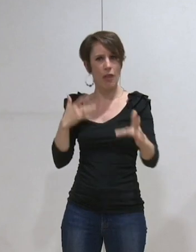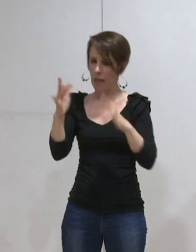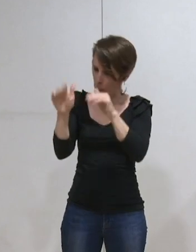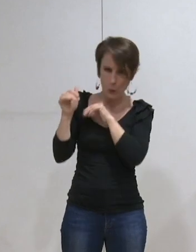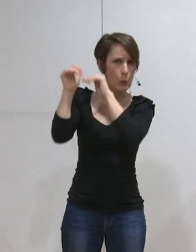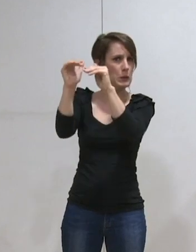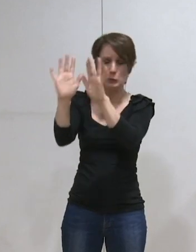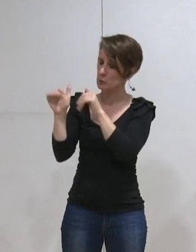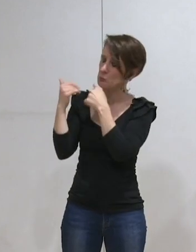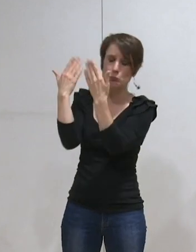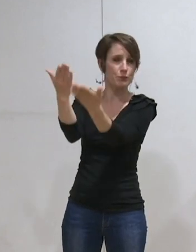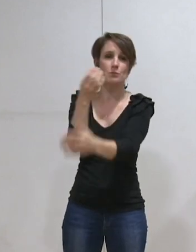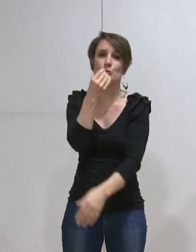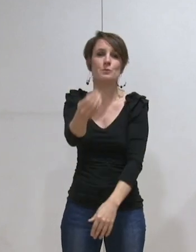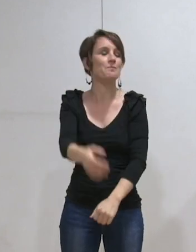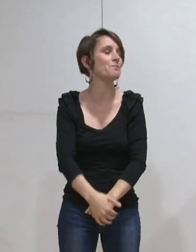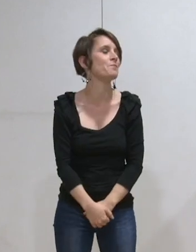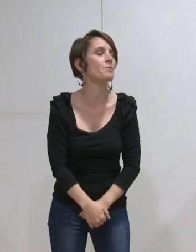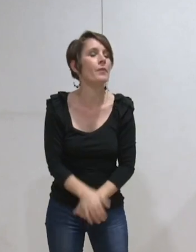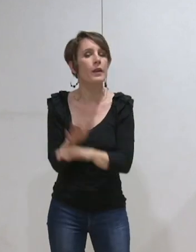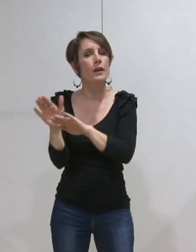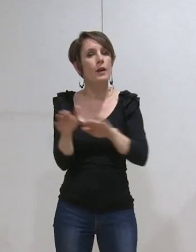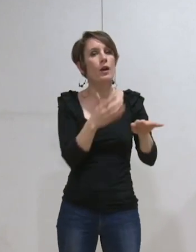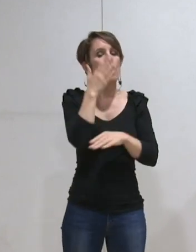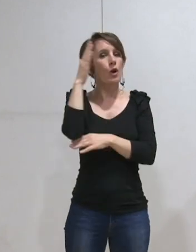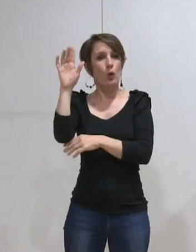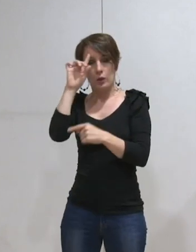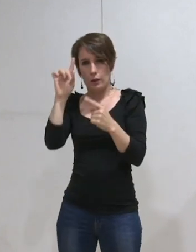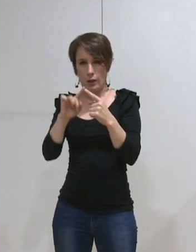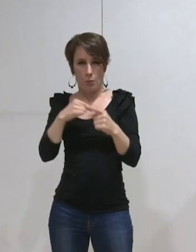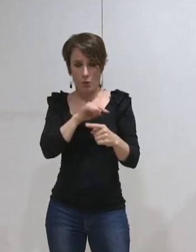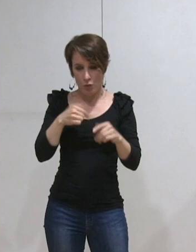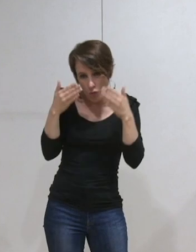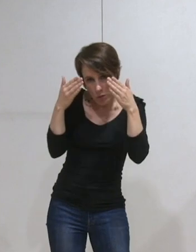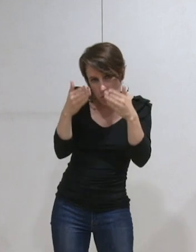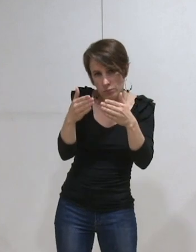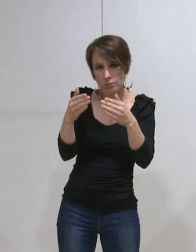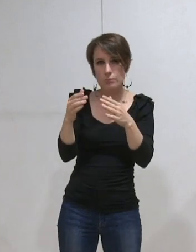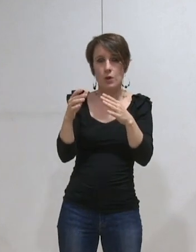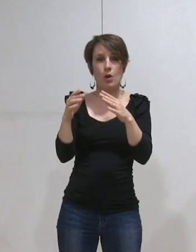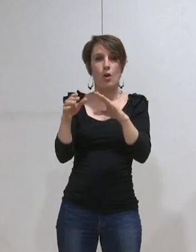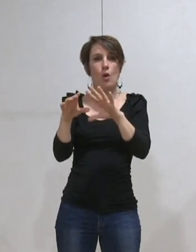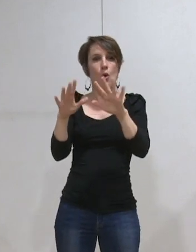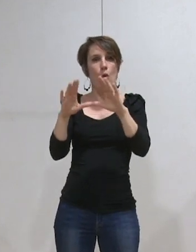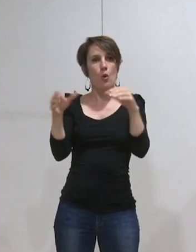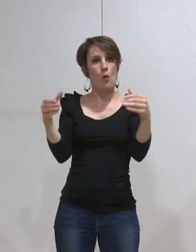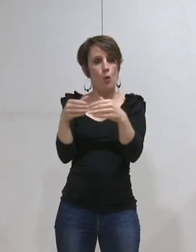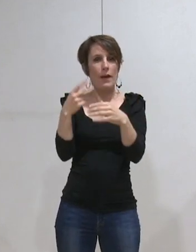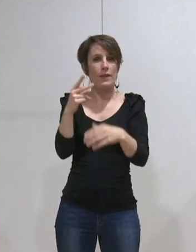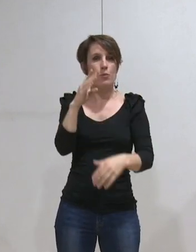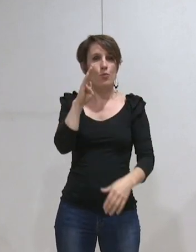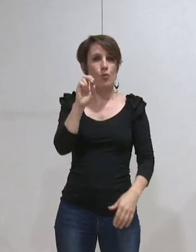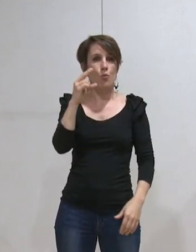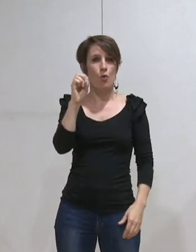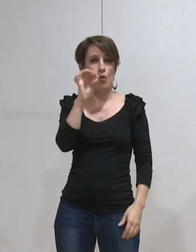domaine nous nous accordons une attention toute particulière à la compagnie inmobile de Benoît kopnaev qui joua au